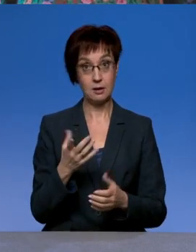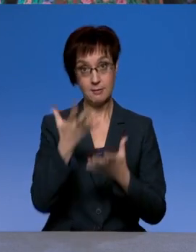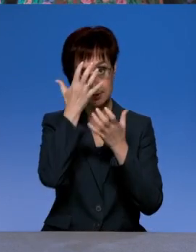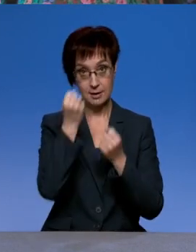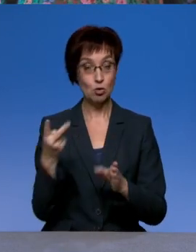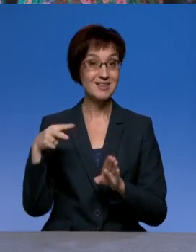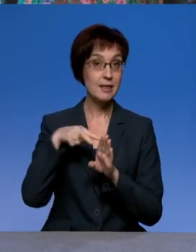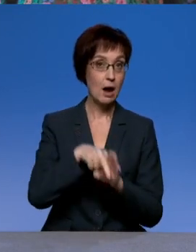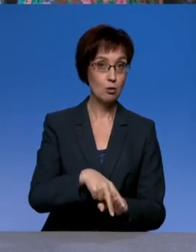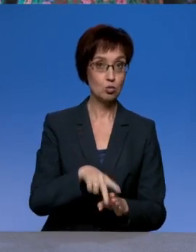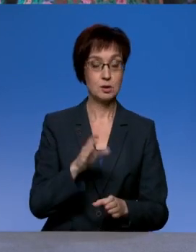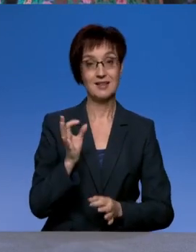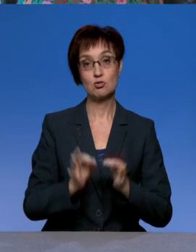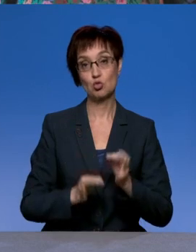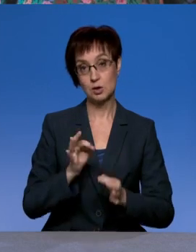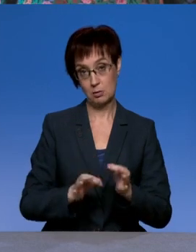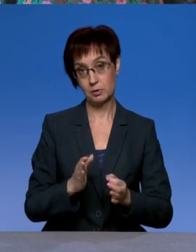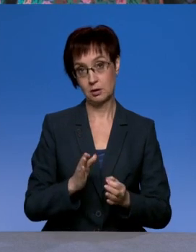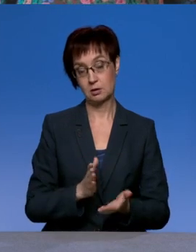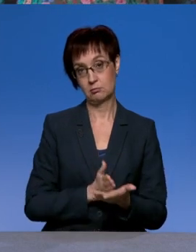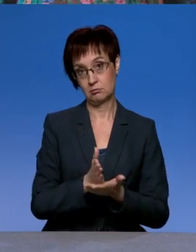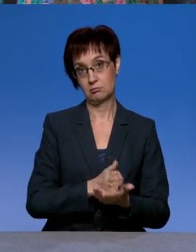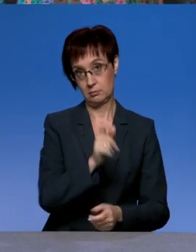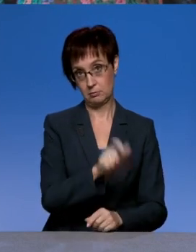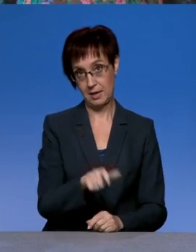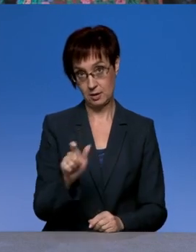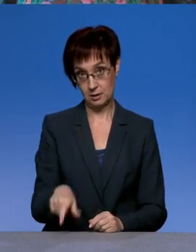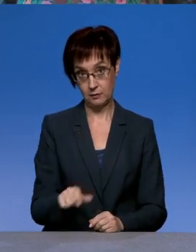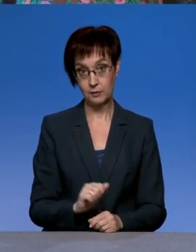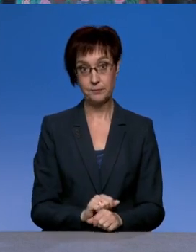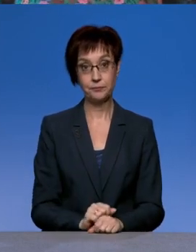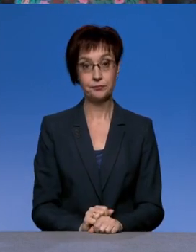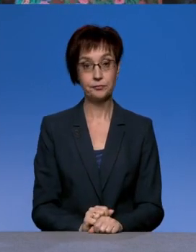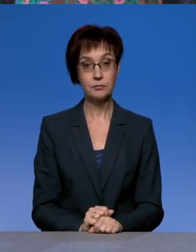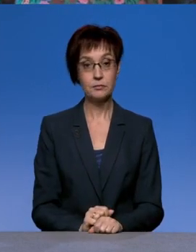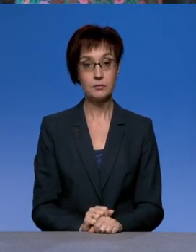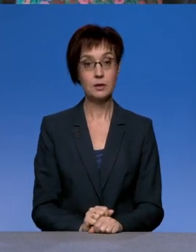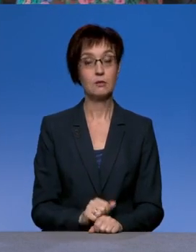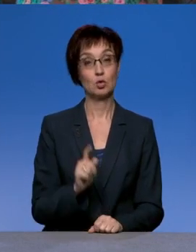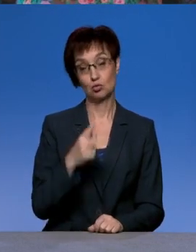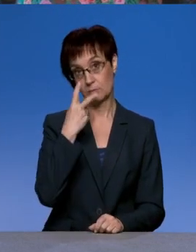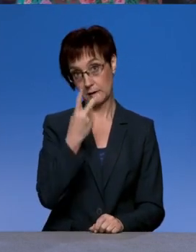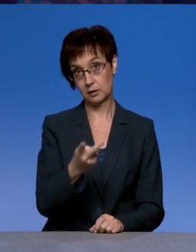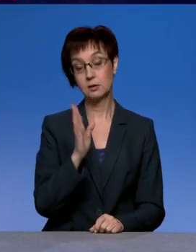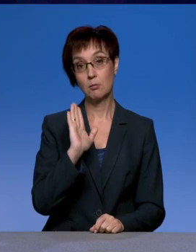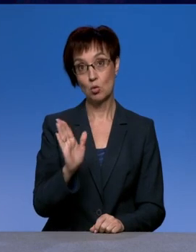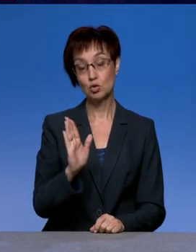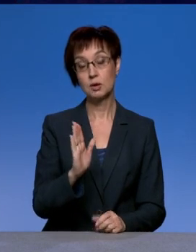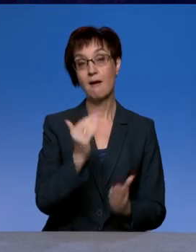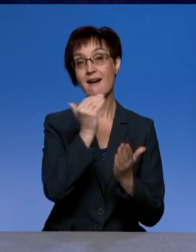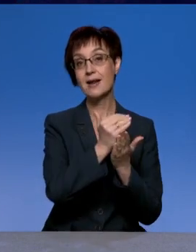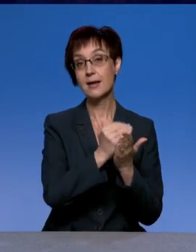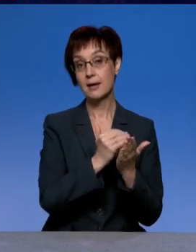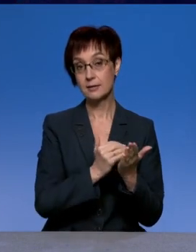чем хочется разобраться. Ведь кто будет реестр, смотрите, да? Да. И кто, кроме приставов, тогда